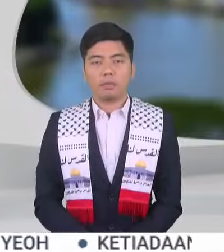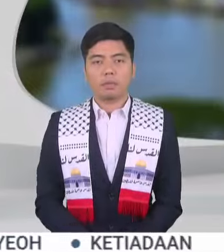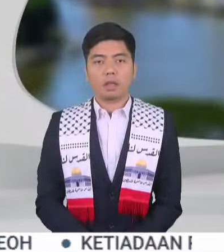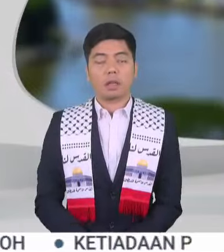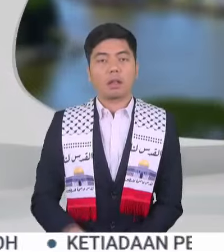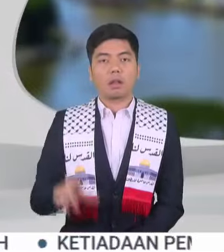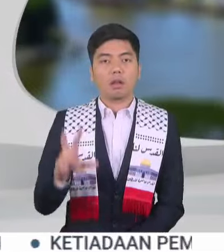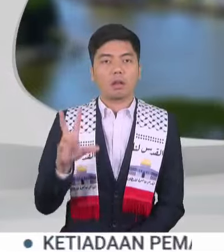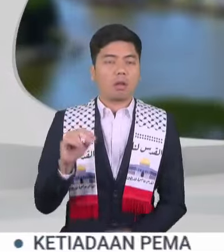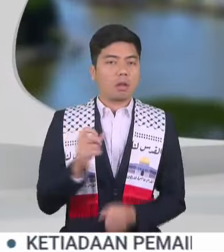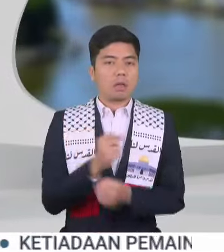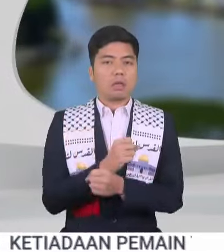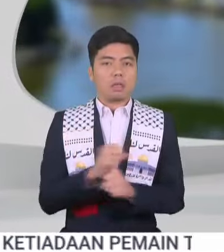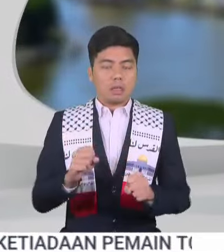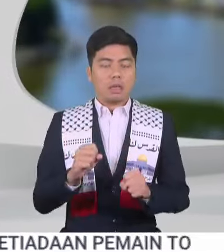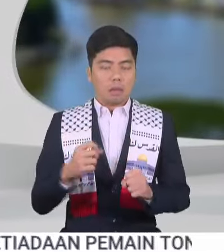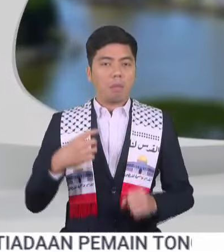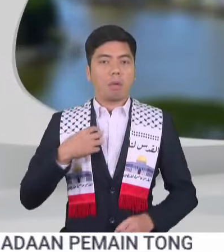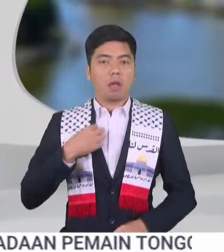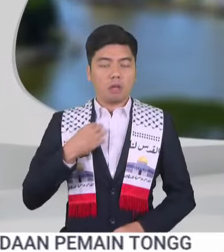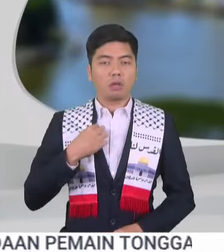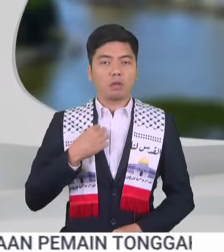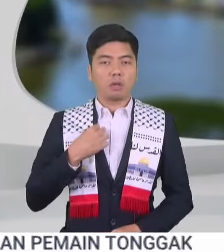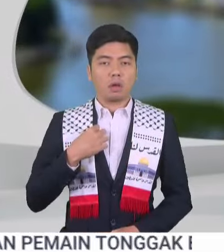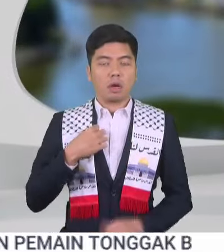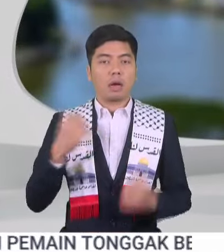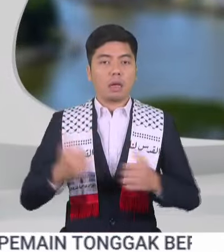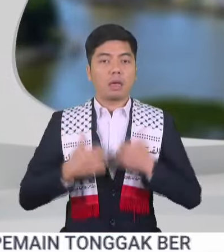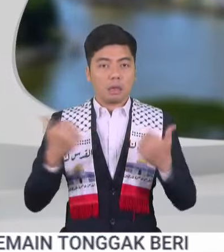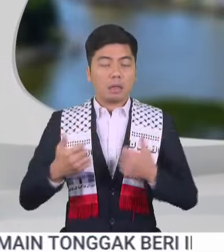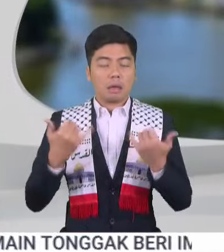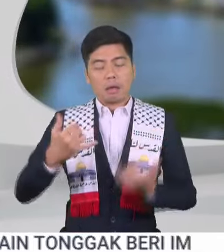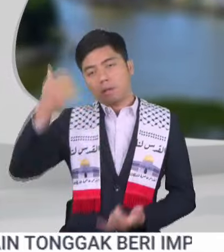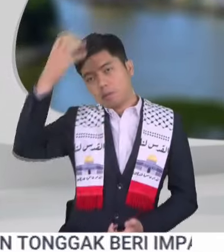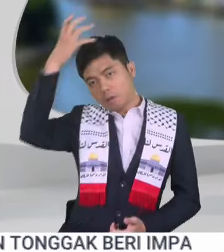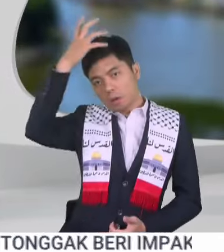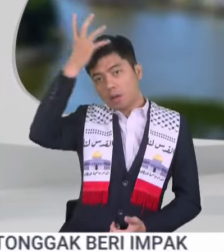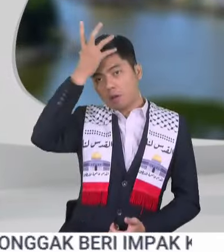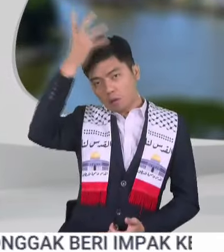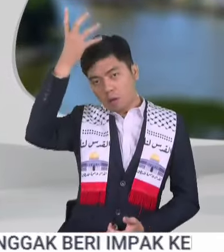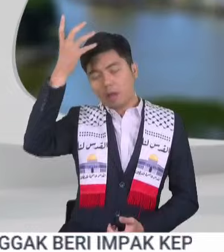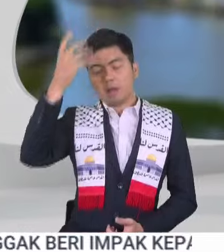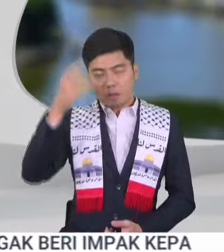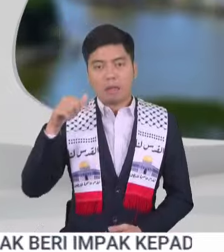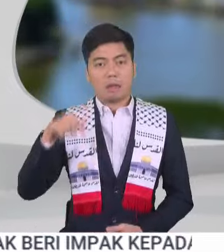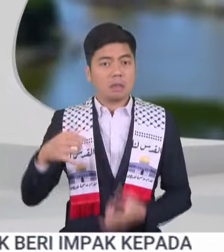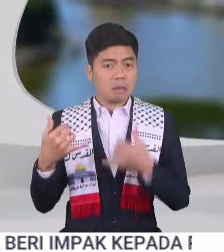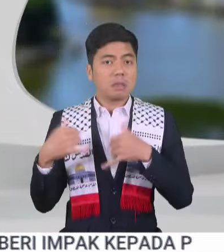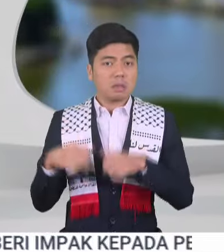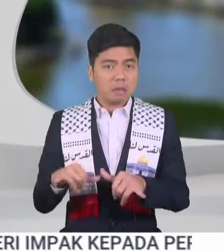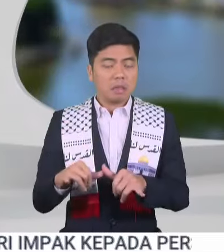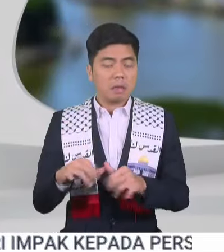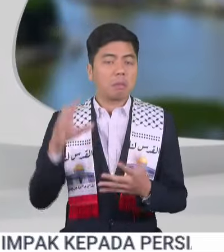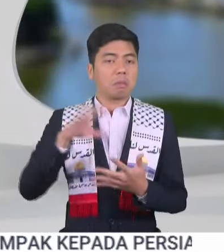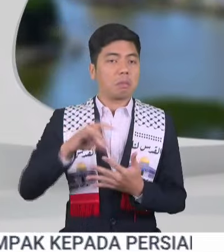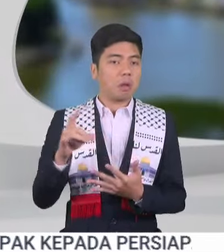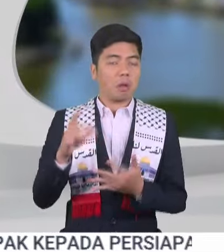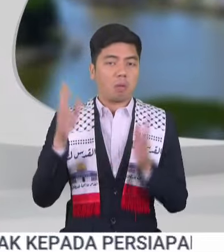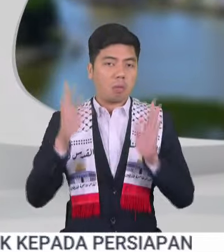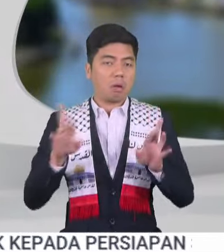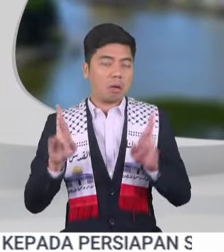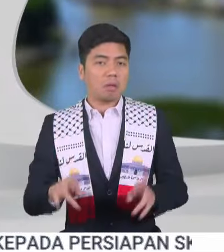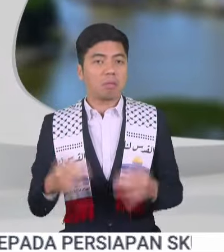Bukan sekadar pelengkap kostum hari raya, songkok kini menjadi aksesori kebangsaan. Apakah masih menjadi kostum pilihan generasi